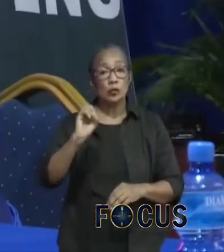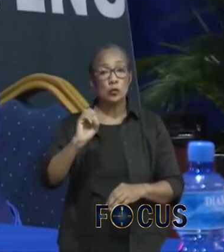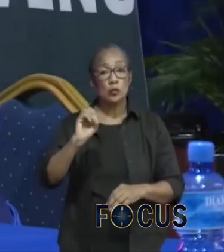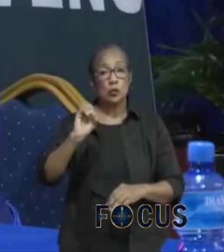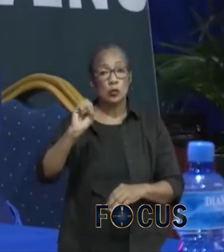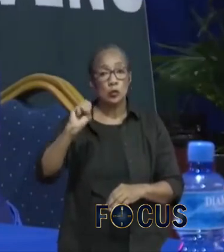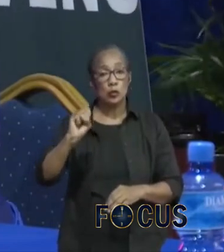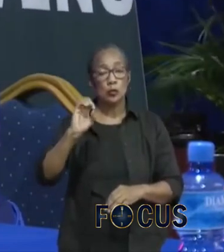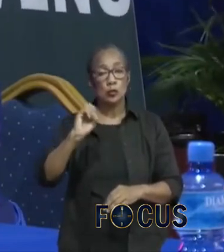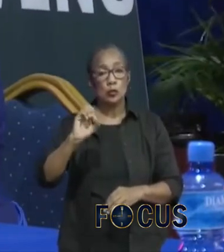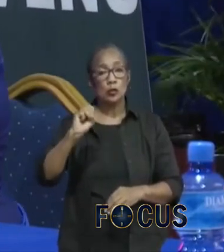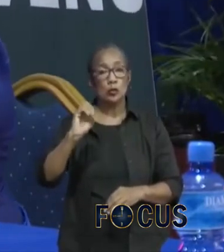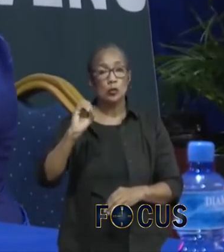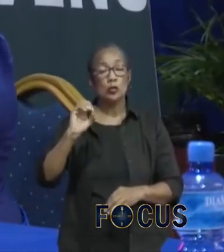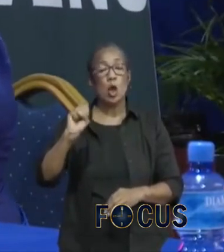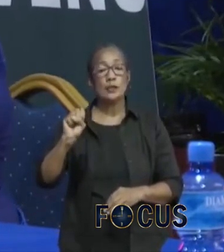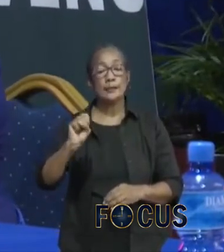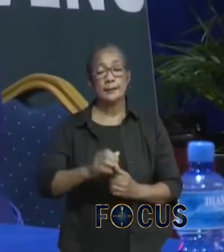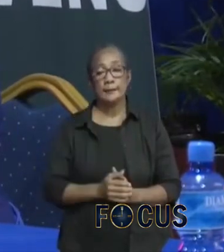FOSOS.